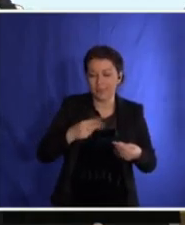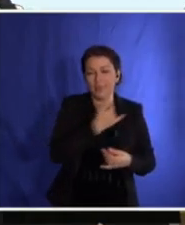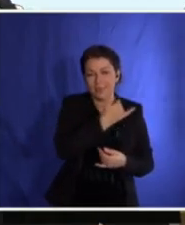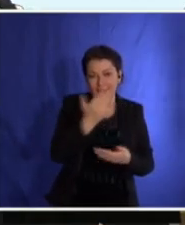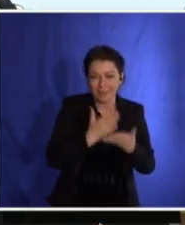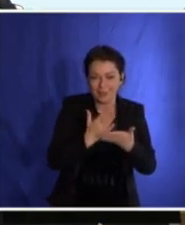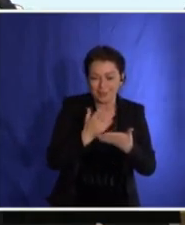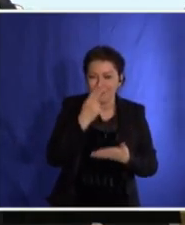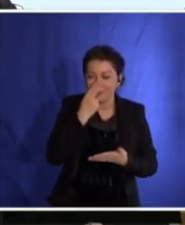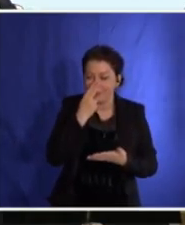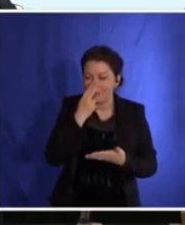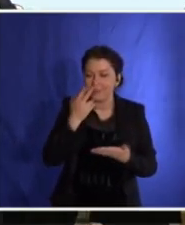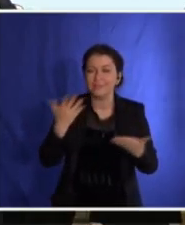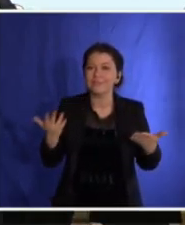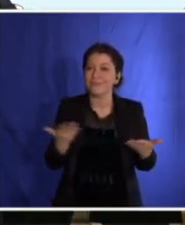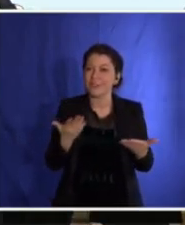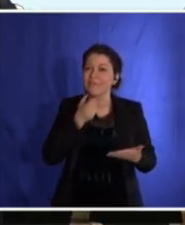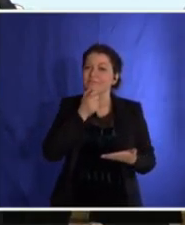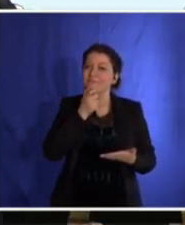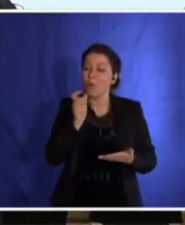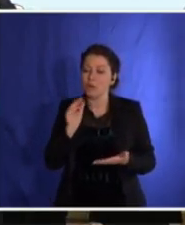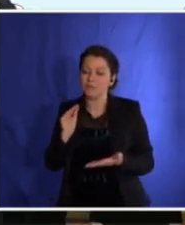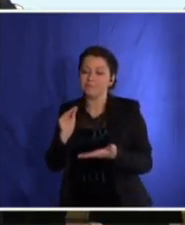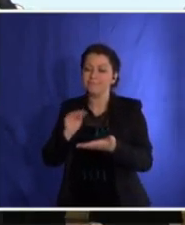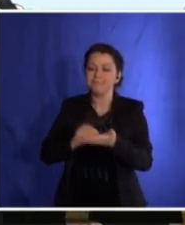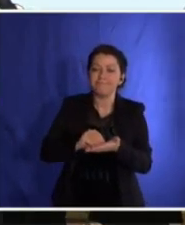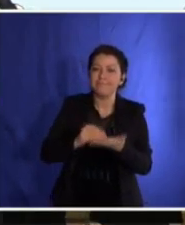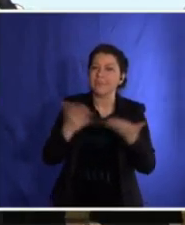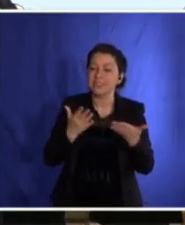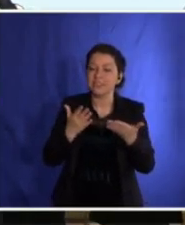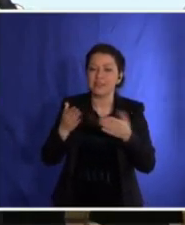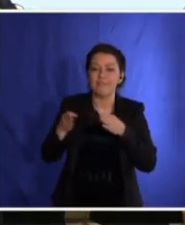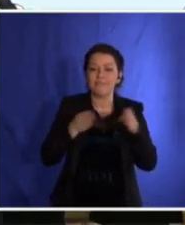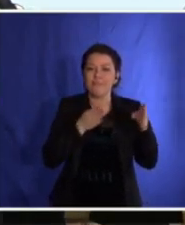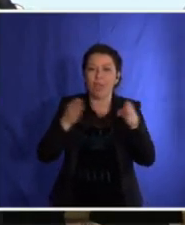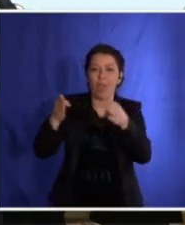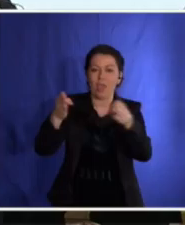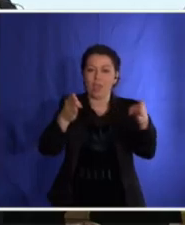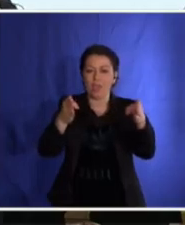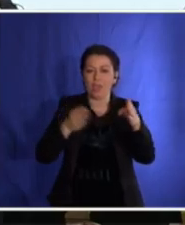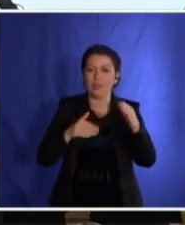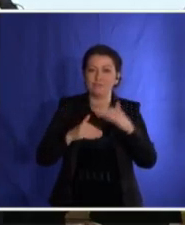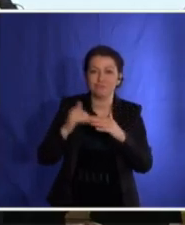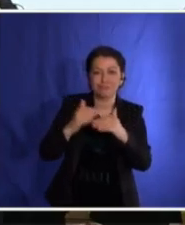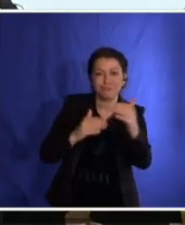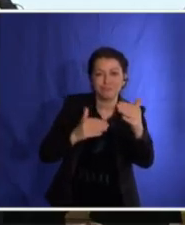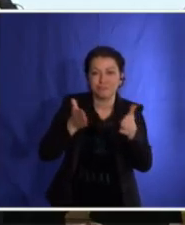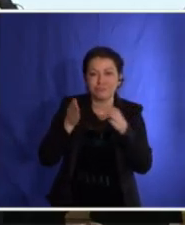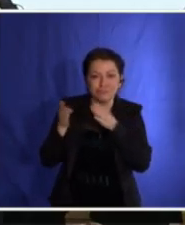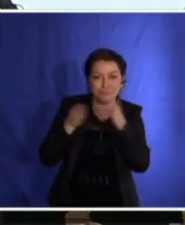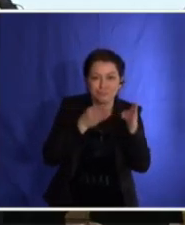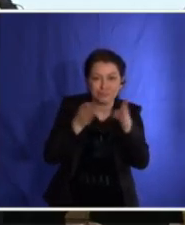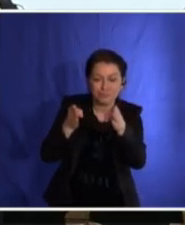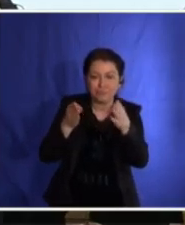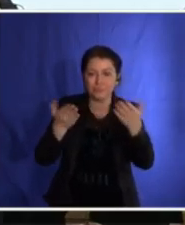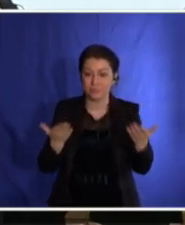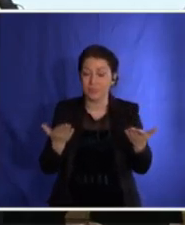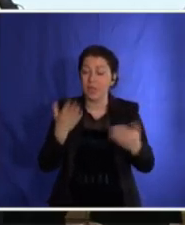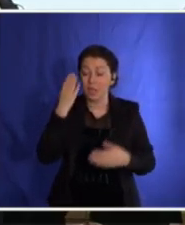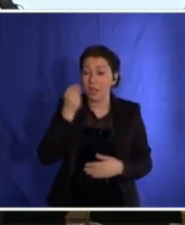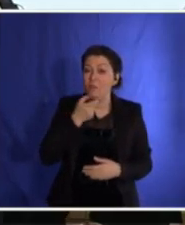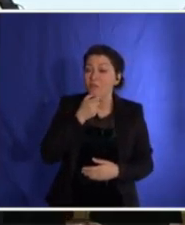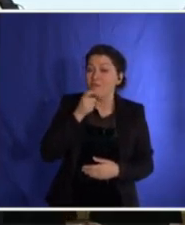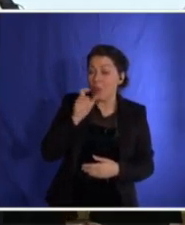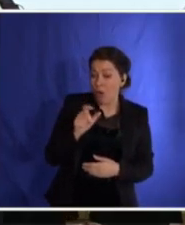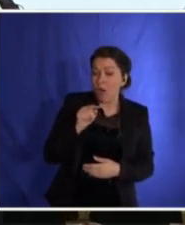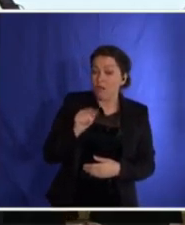steht das Wort Weichenstellung drauf. Und ich glaube, das Wort Weichenstellung ist wirklich ein bezeichnendes, ein